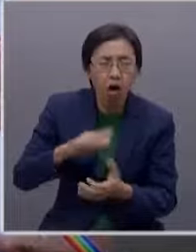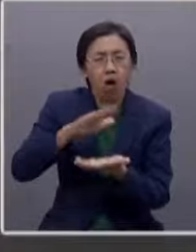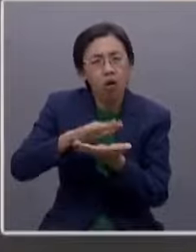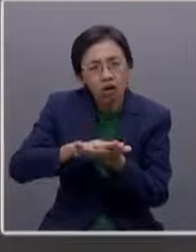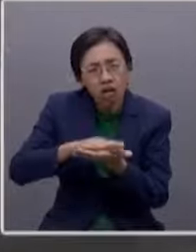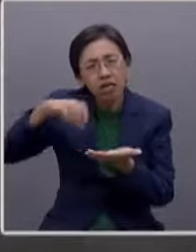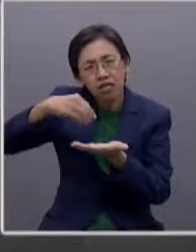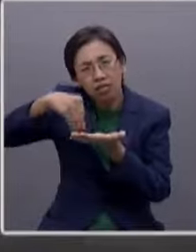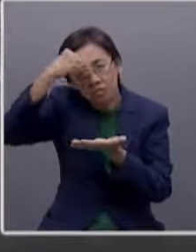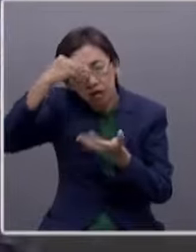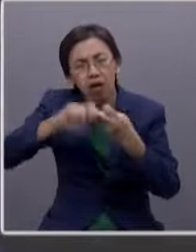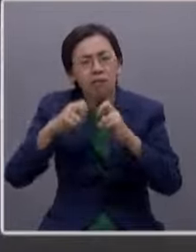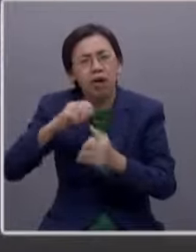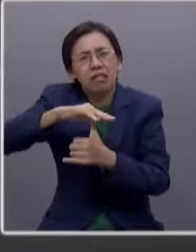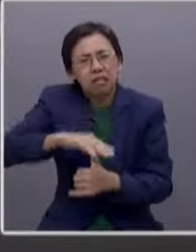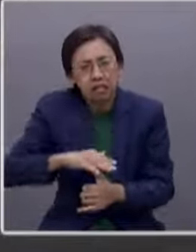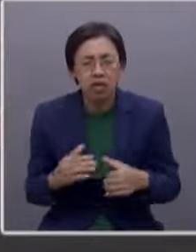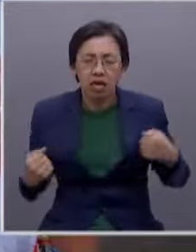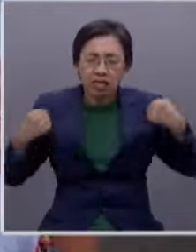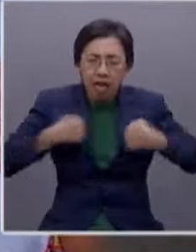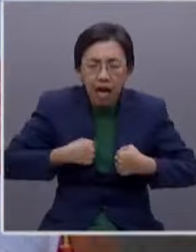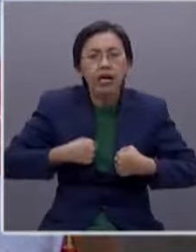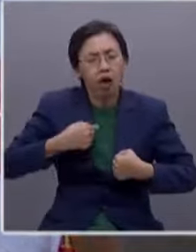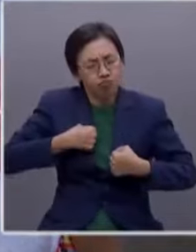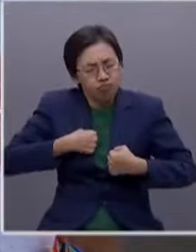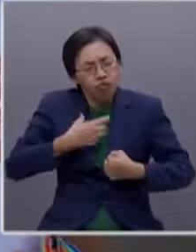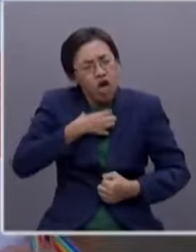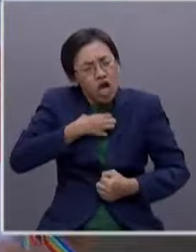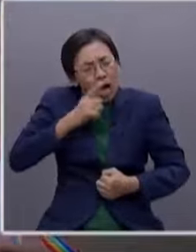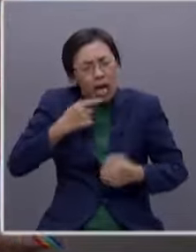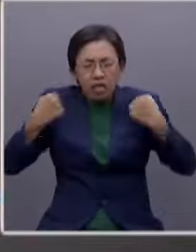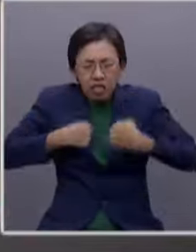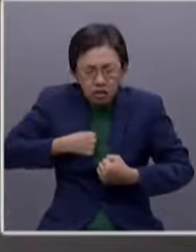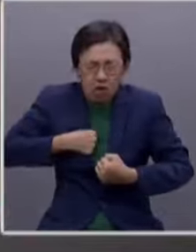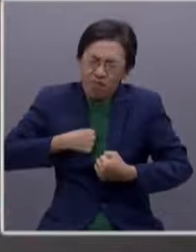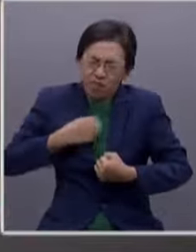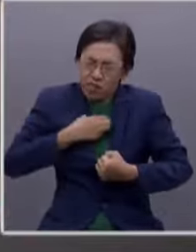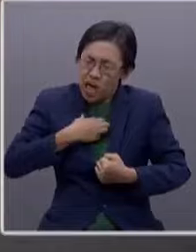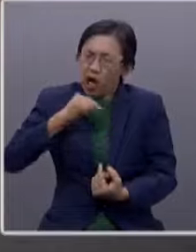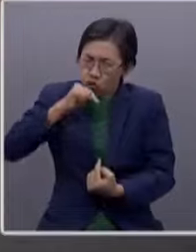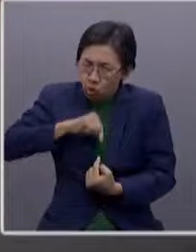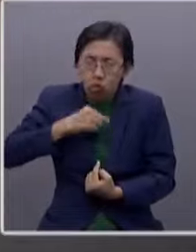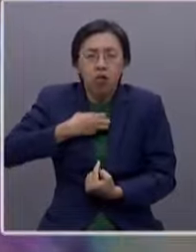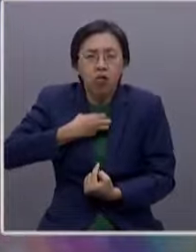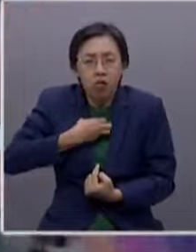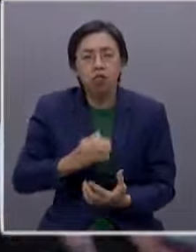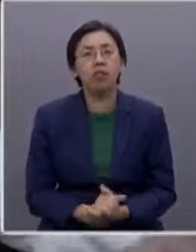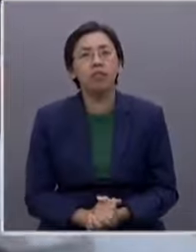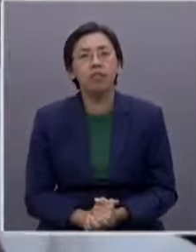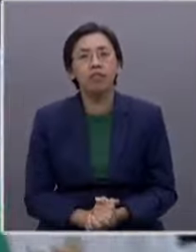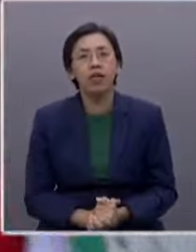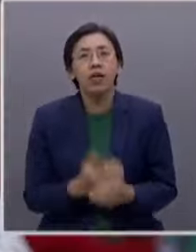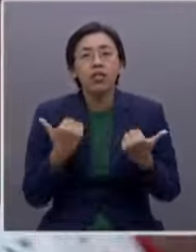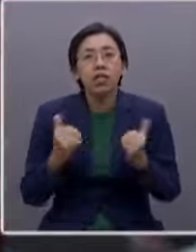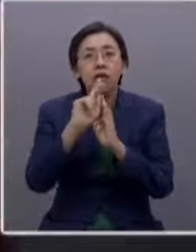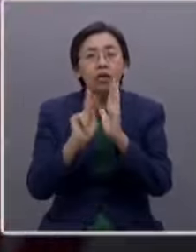นะคะก็ยังมีมาโดยตลอดเรื่องการแต่งกายตามเพศสภาพอะไรอย่างเงี้ยค่ะซึ่งความคืบหน้าของพรบขจัดการเลือกปฏิบัติต่อบุคคลนี่ตอนนี้เป็น